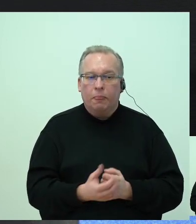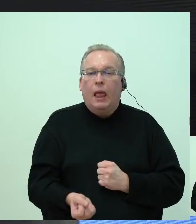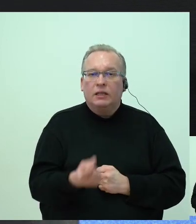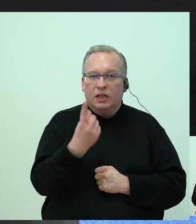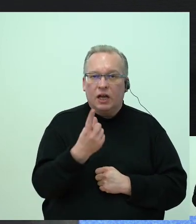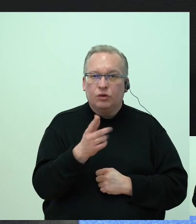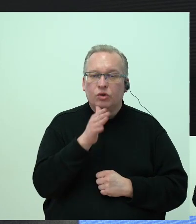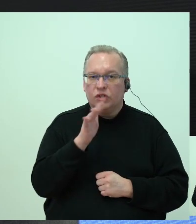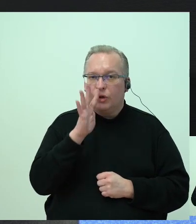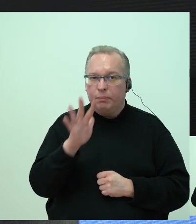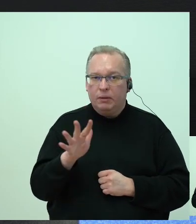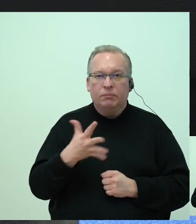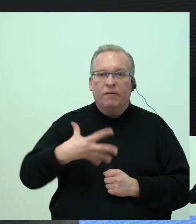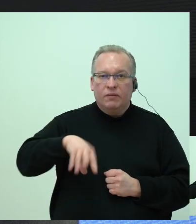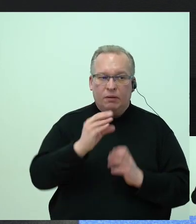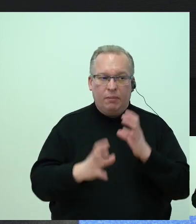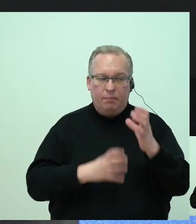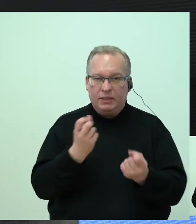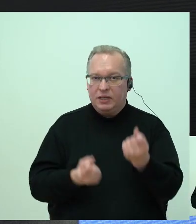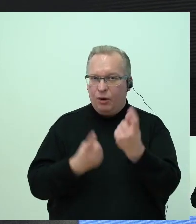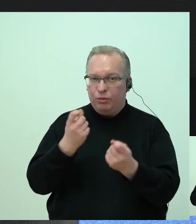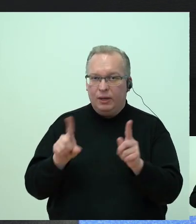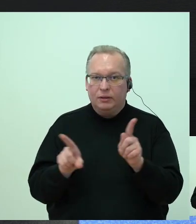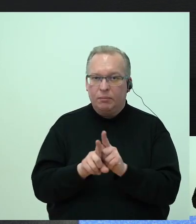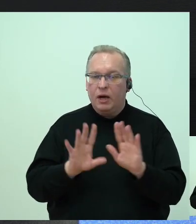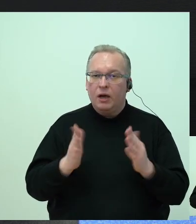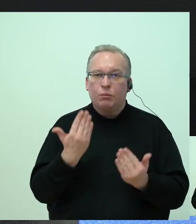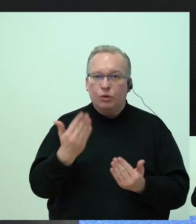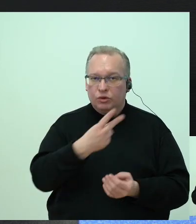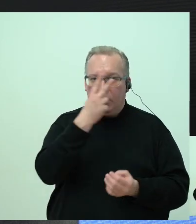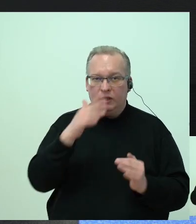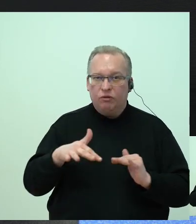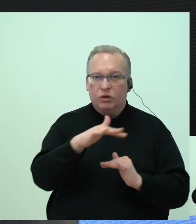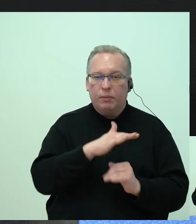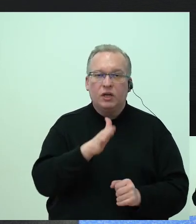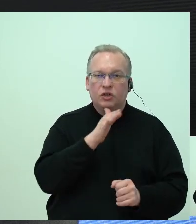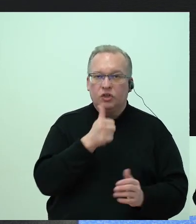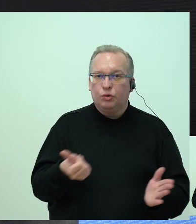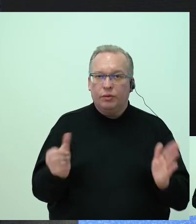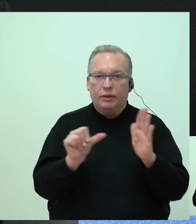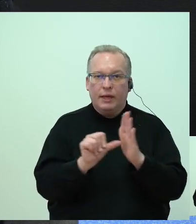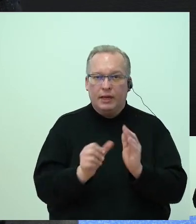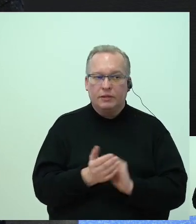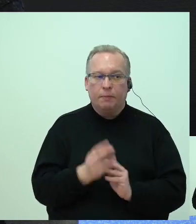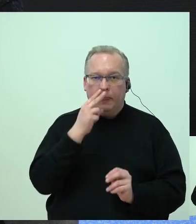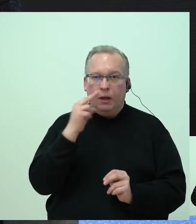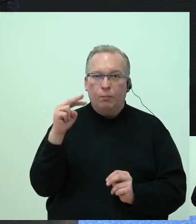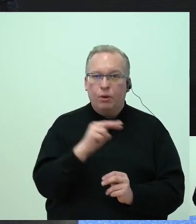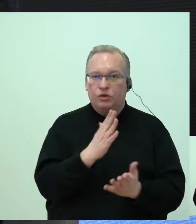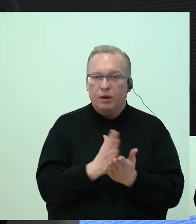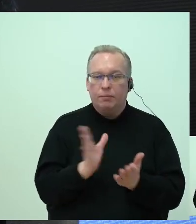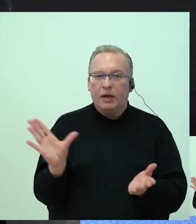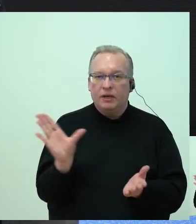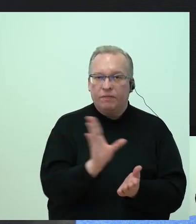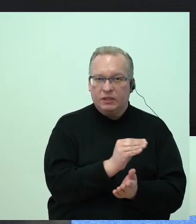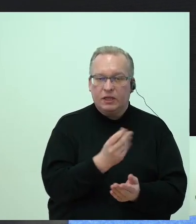išaugo antisemitizmo apraiškų visame pasaulyje. Kaip jūsų, kaip Lietuvos bendruomenės žydų narės požiūris yra į visas